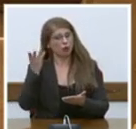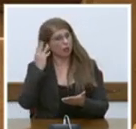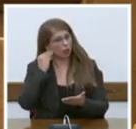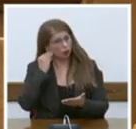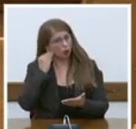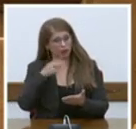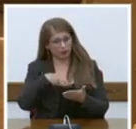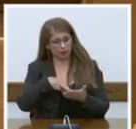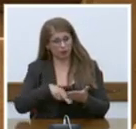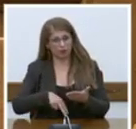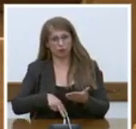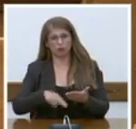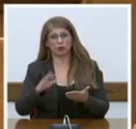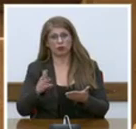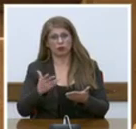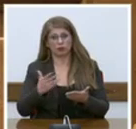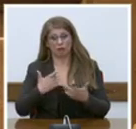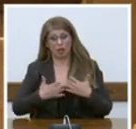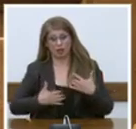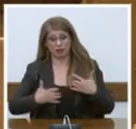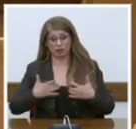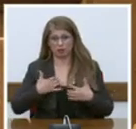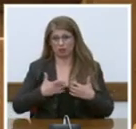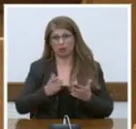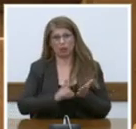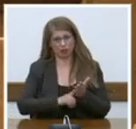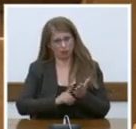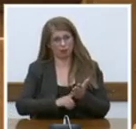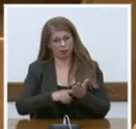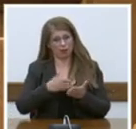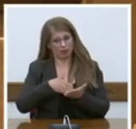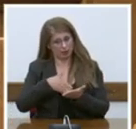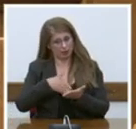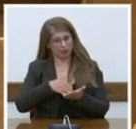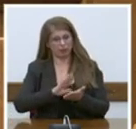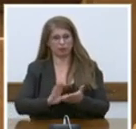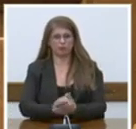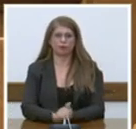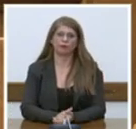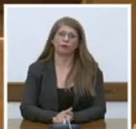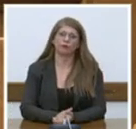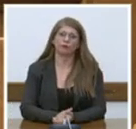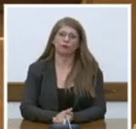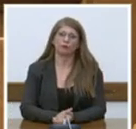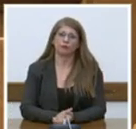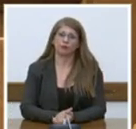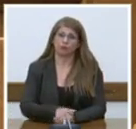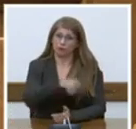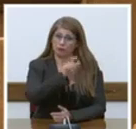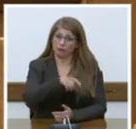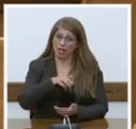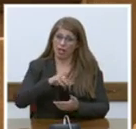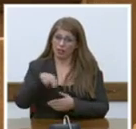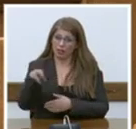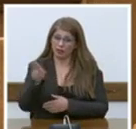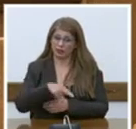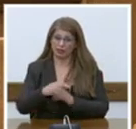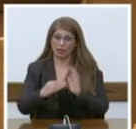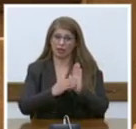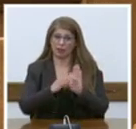διαβάζουμε είναι ανησυχητικά και πρέπει να μας τα διευκρινίσετε. Θα καταργήσετε το άρθρο 59